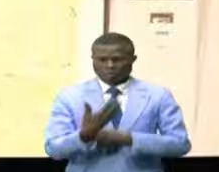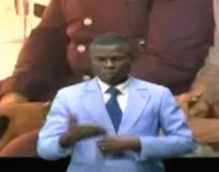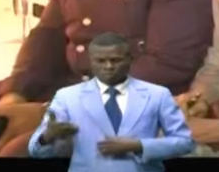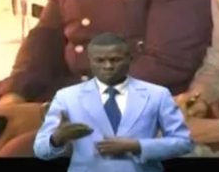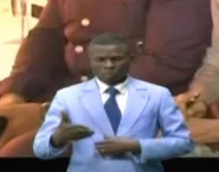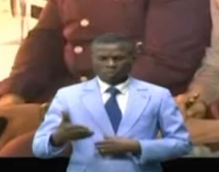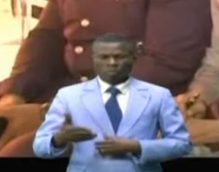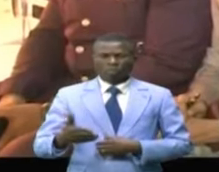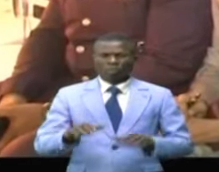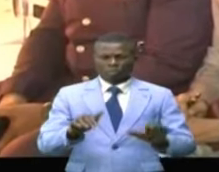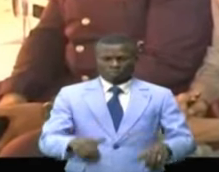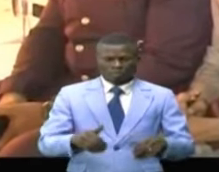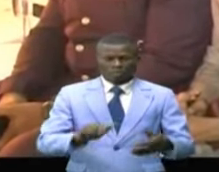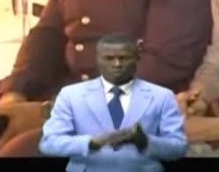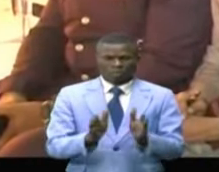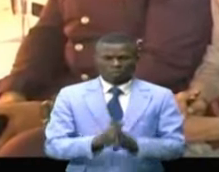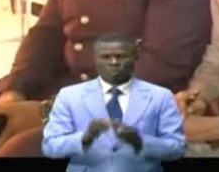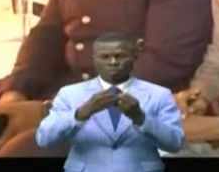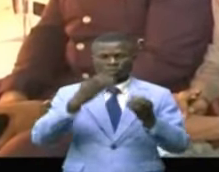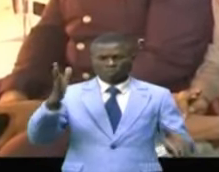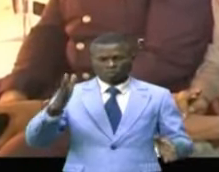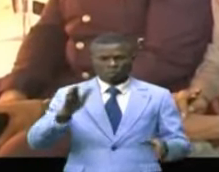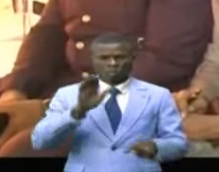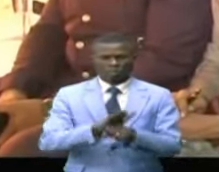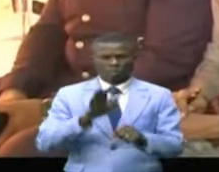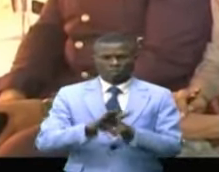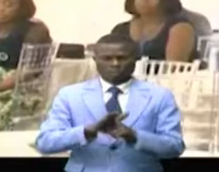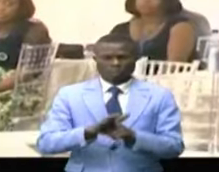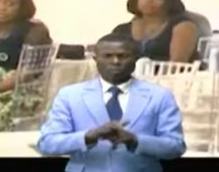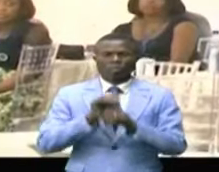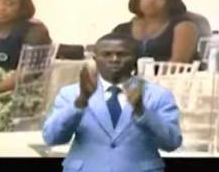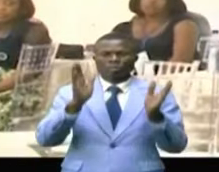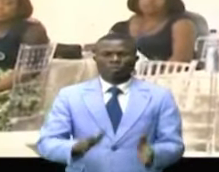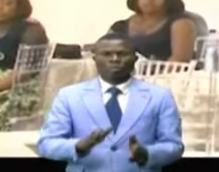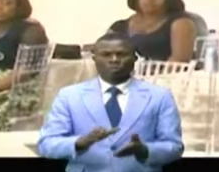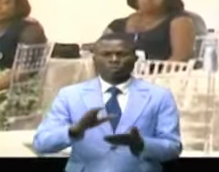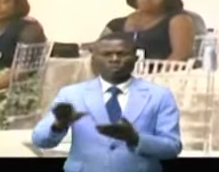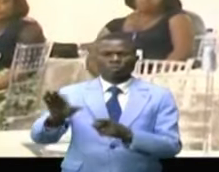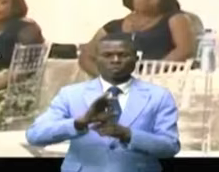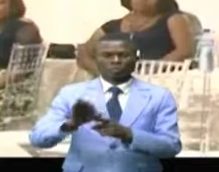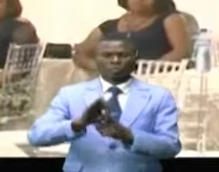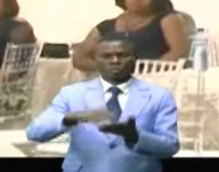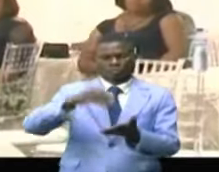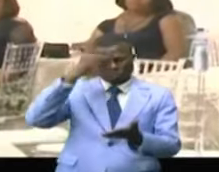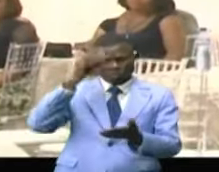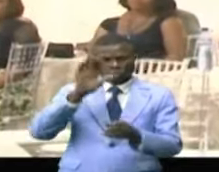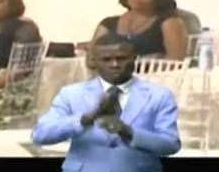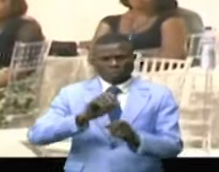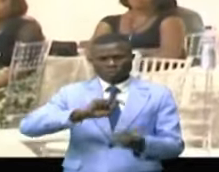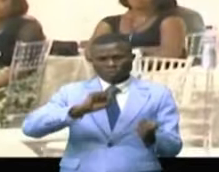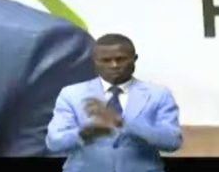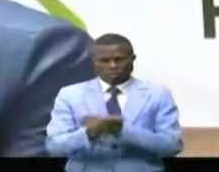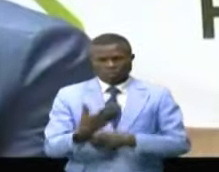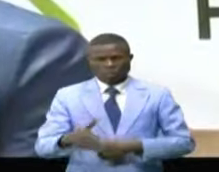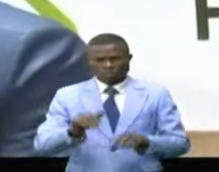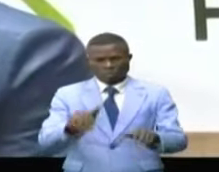richesse. Les participants ont suivi différents modules devant soutenir l'approche de transformation